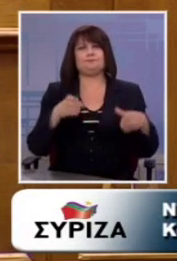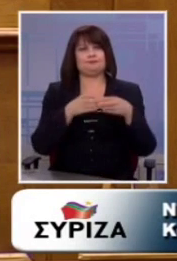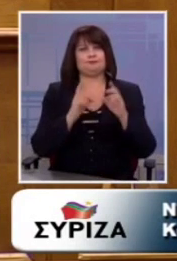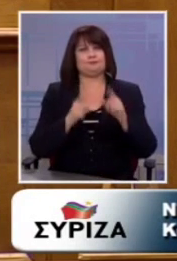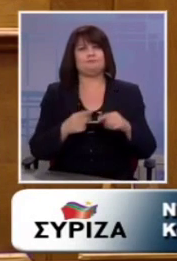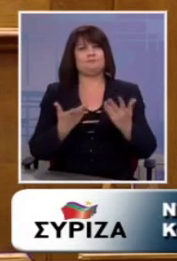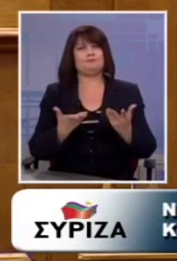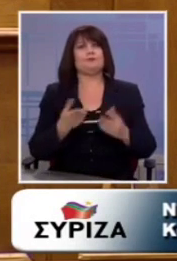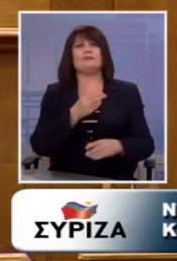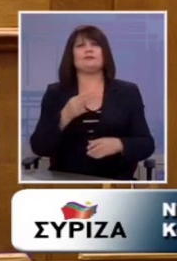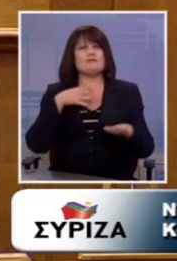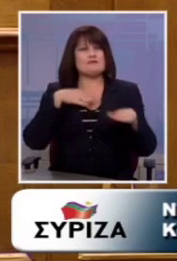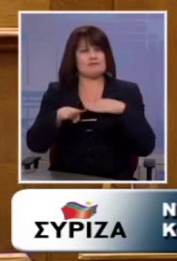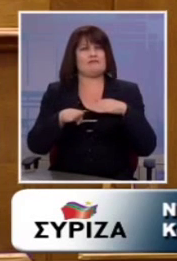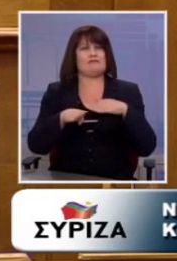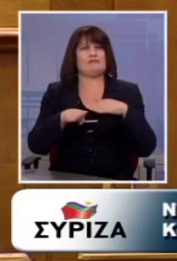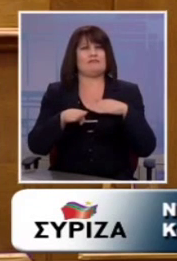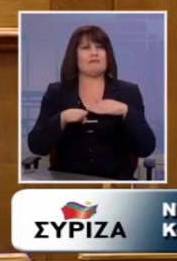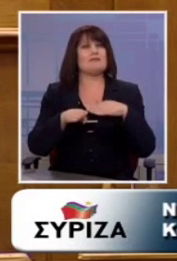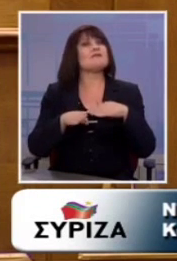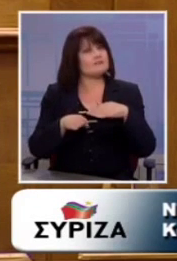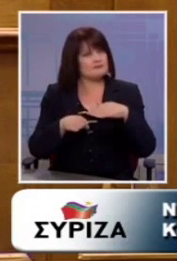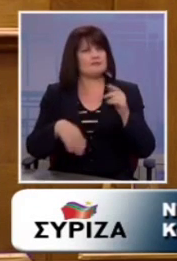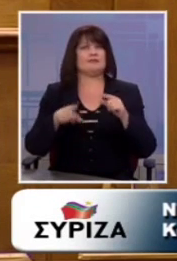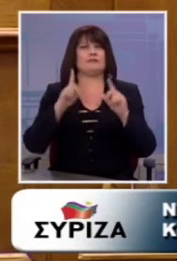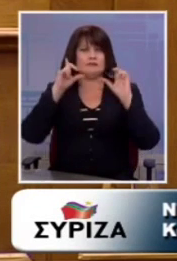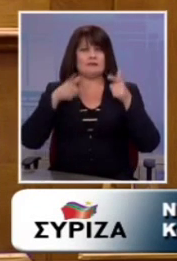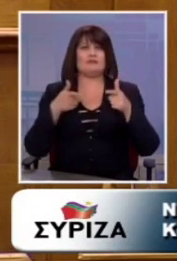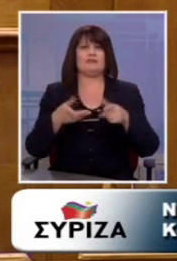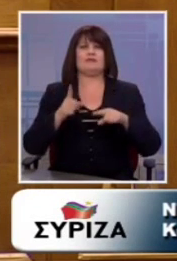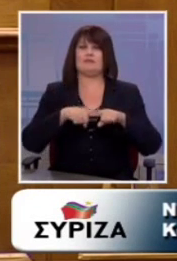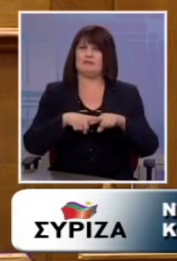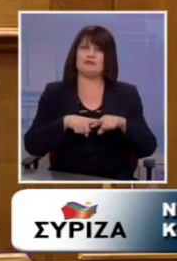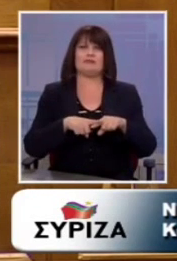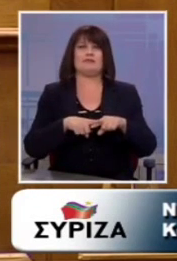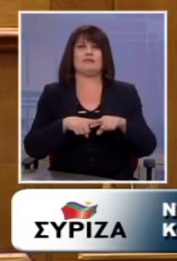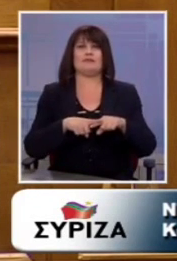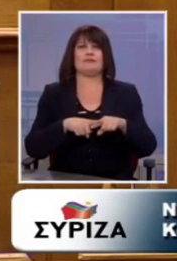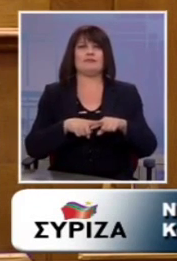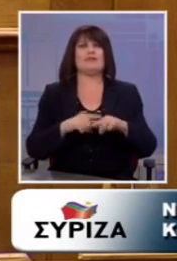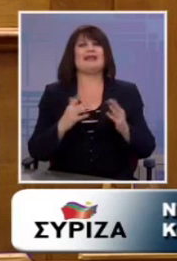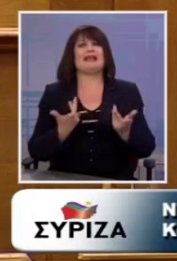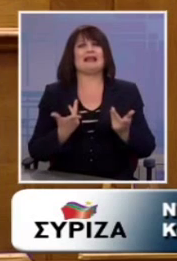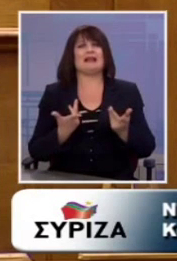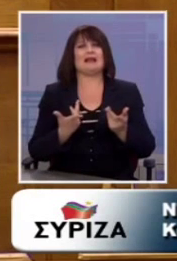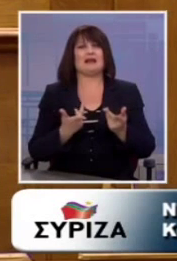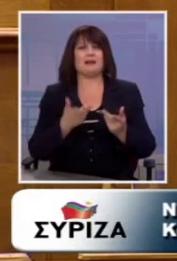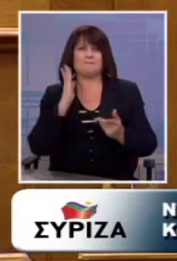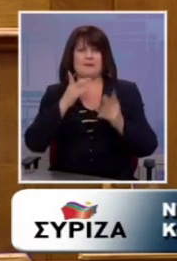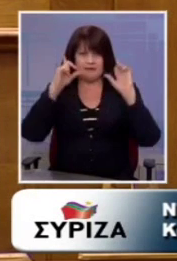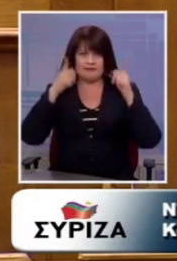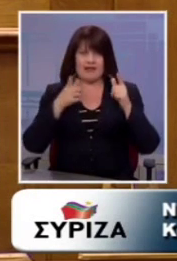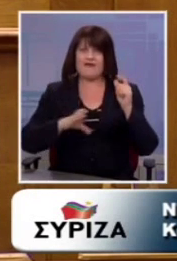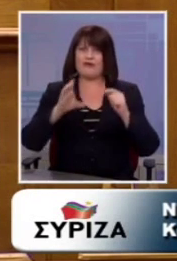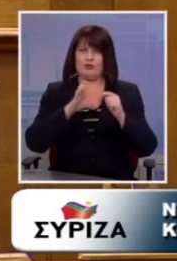προφανώς ισοδυναμεί με εκδίκηση εναντίον της δημοκρατίας στην Ελλάδα, δηλαδή εναντίον της δημοκρατίας